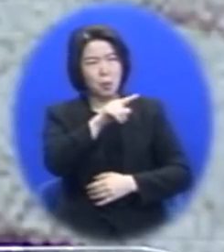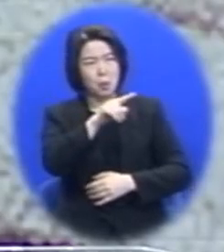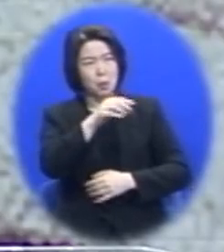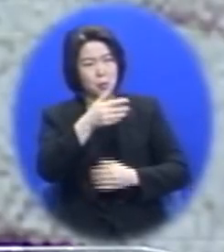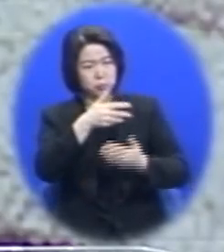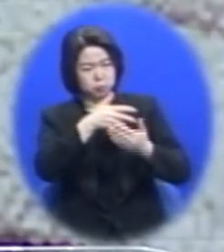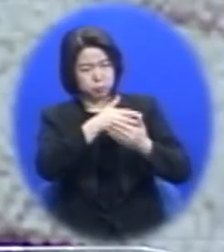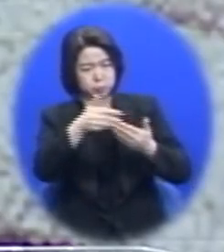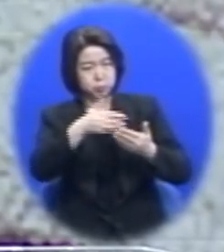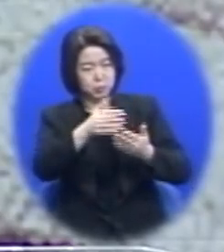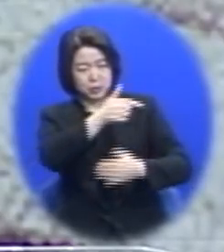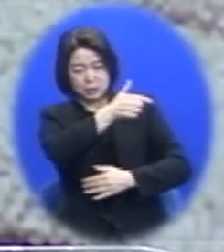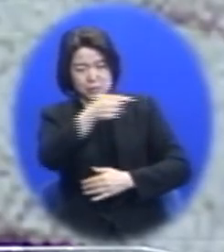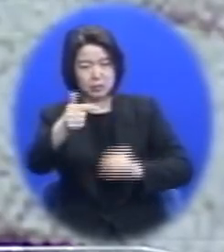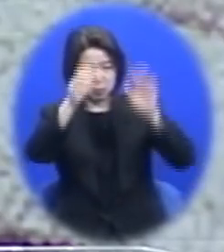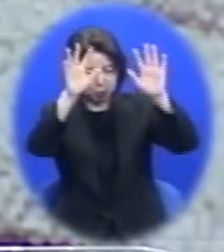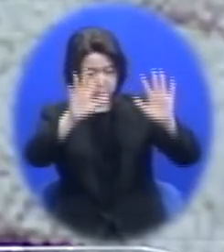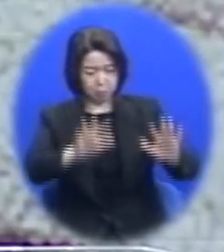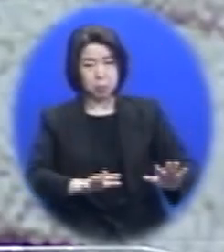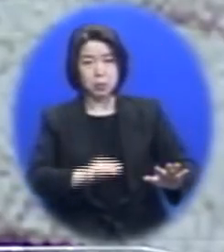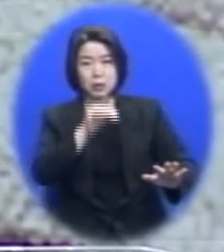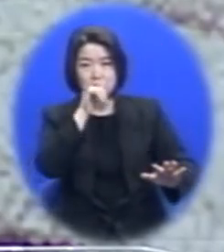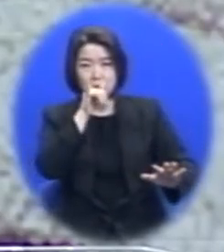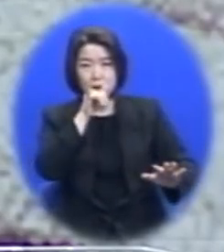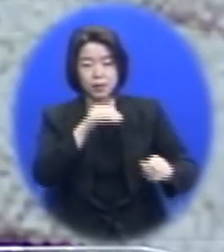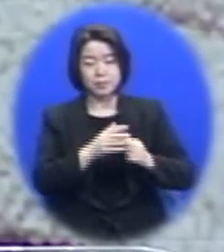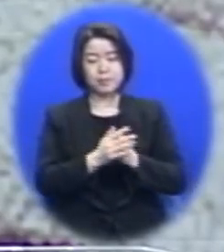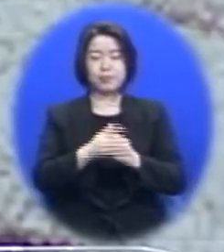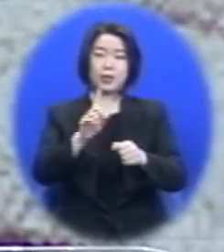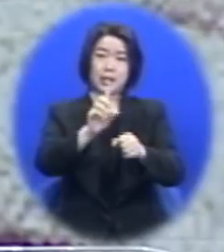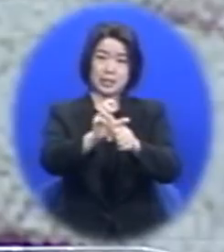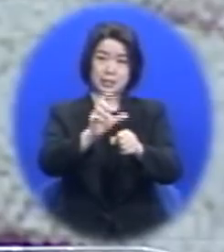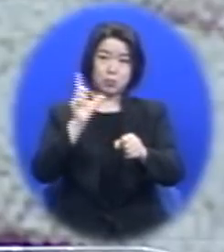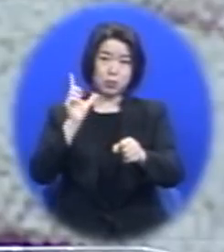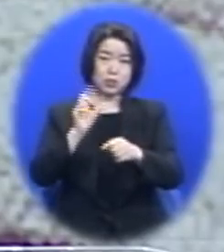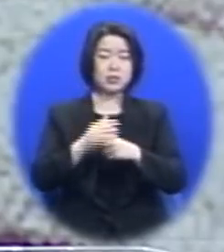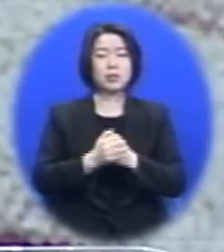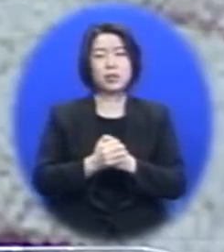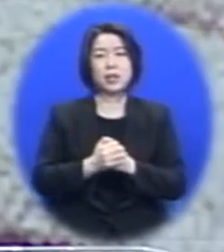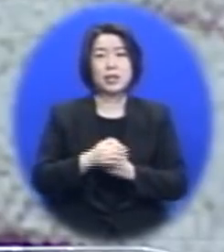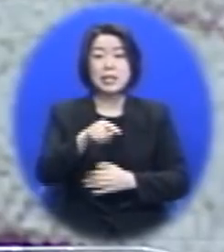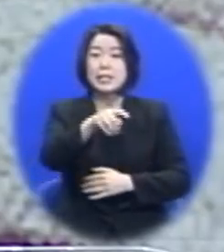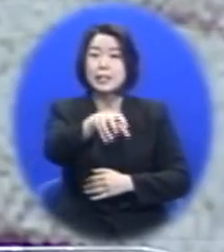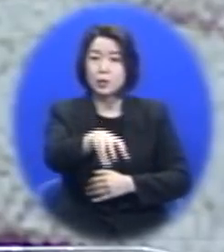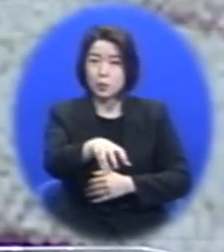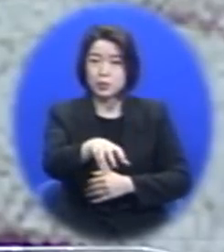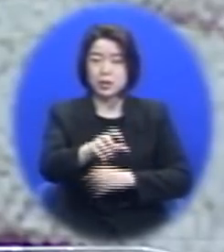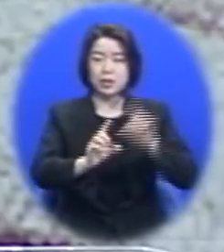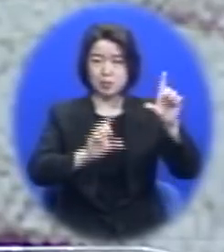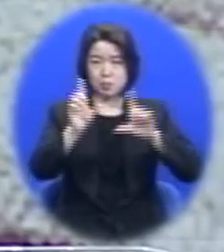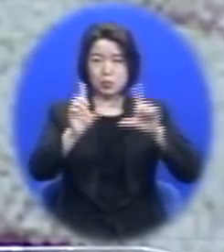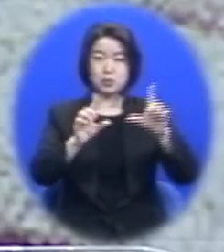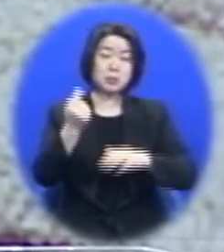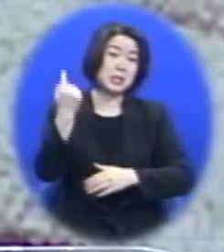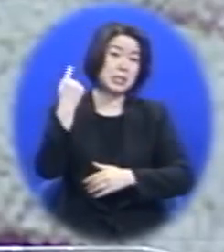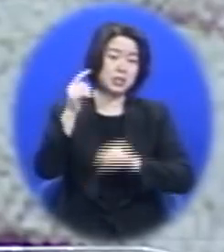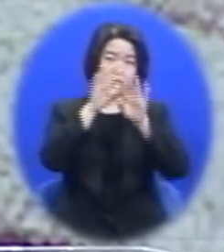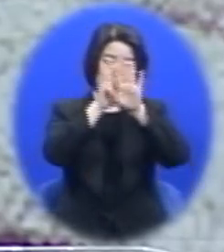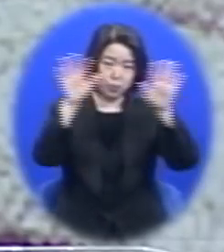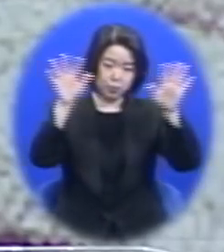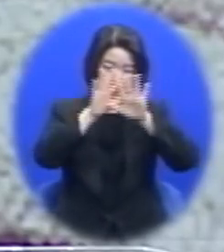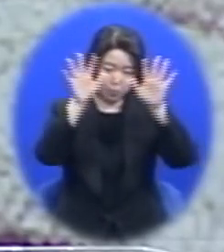크게 앞에다 걸어라 1 15년전 바로 요 자리에 모습이 저의 모습입니다